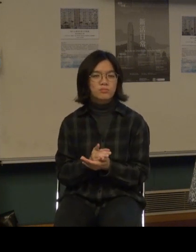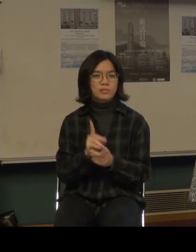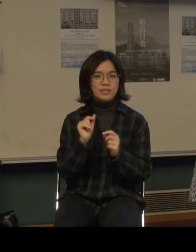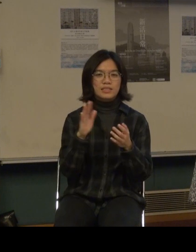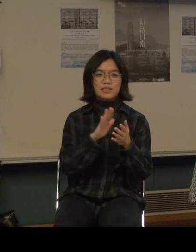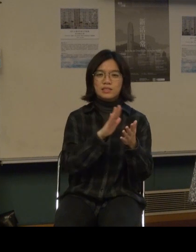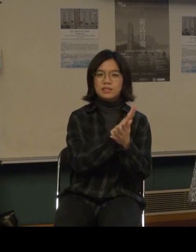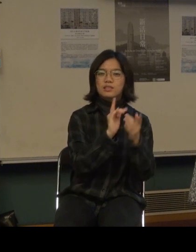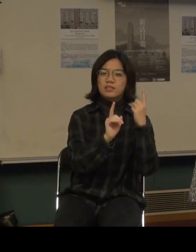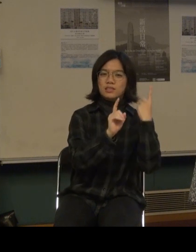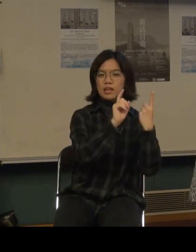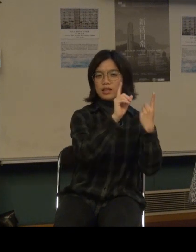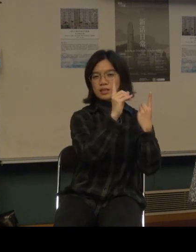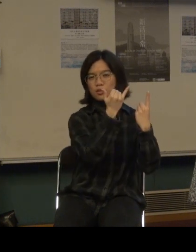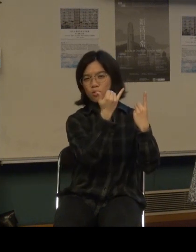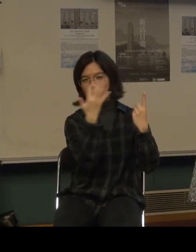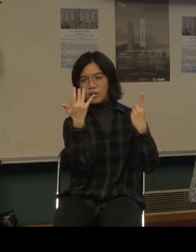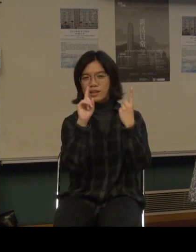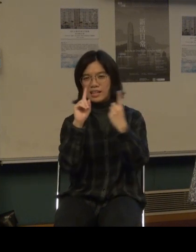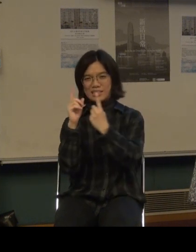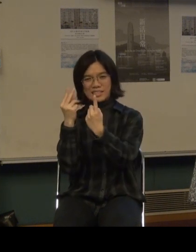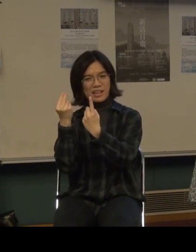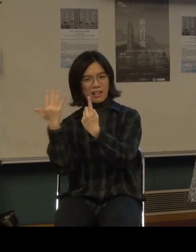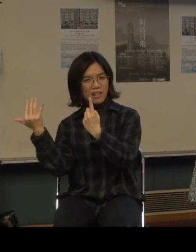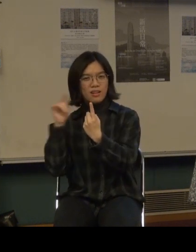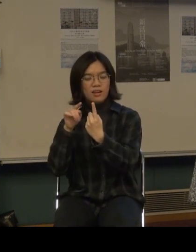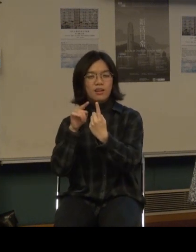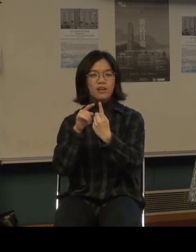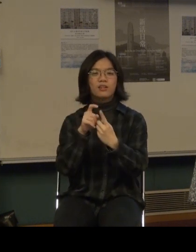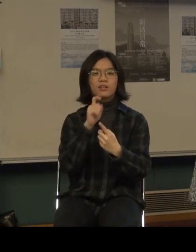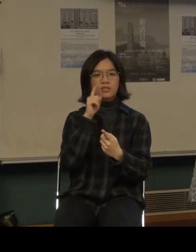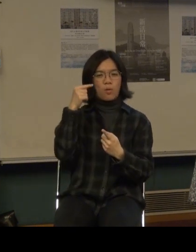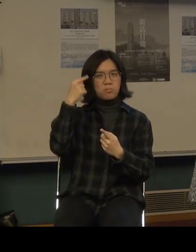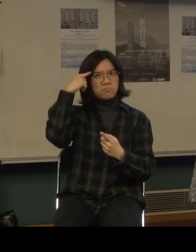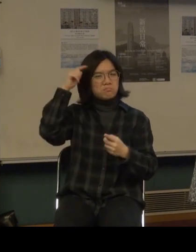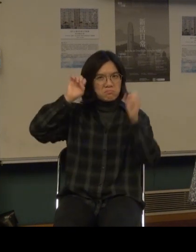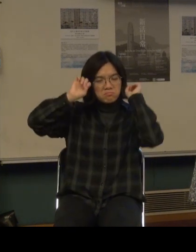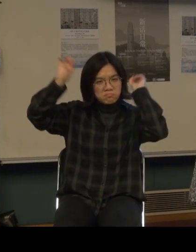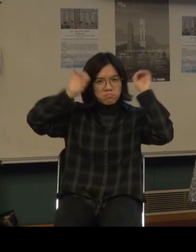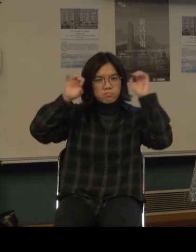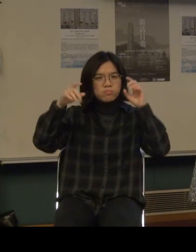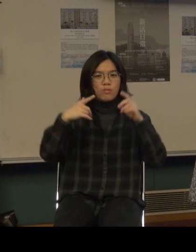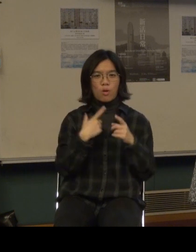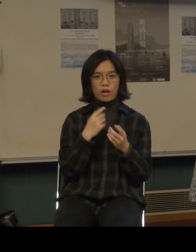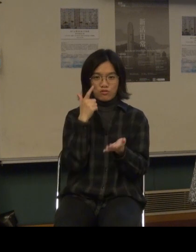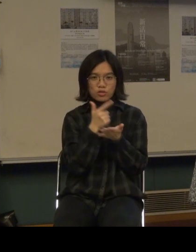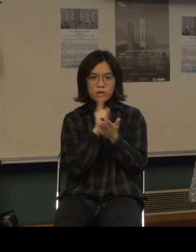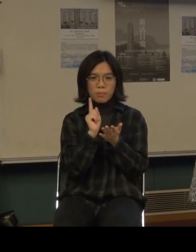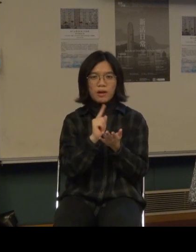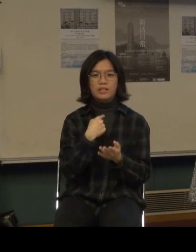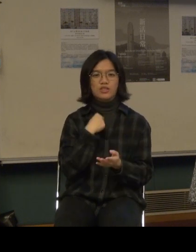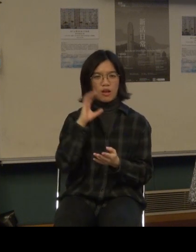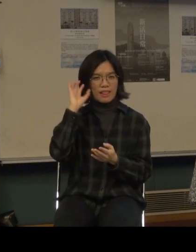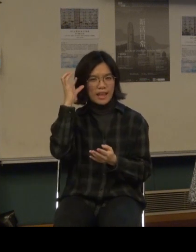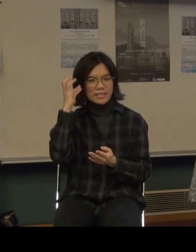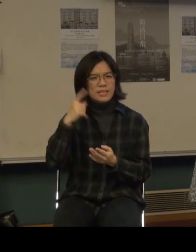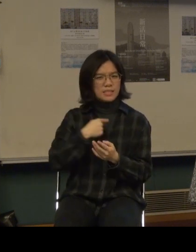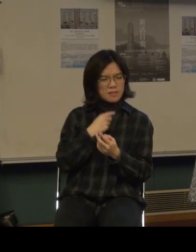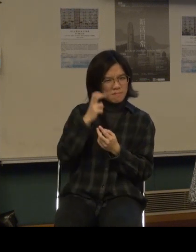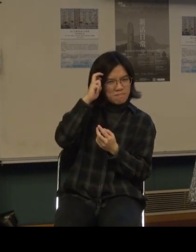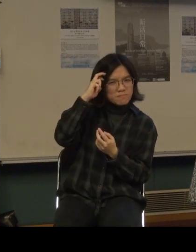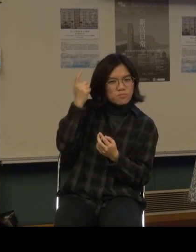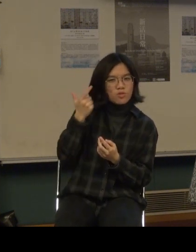嘅啟蒙運動。他們開始覺得我們是着重 reason， 着重理性，着重去思考，我們開